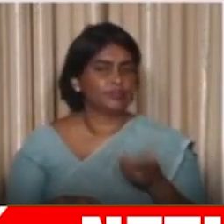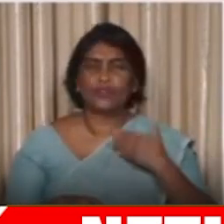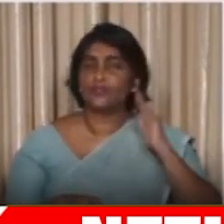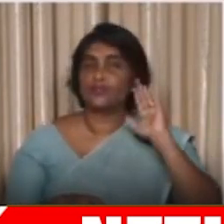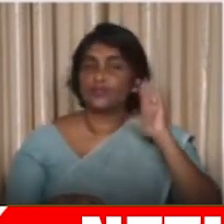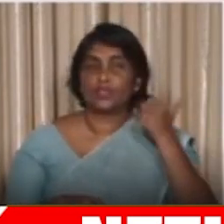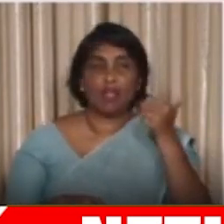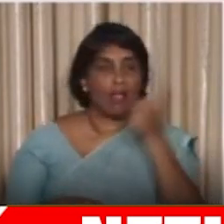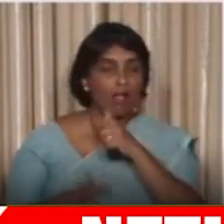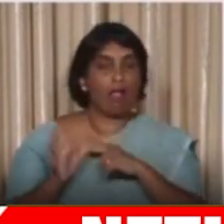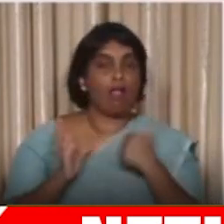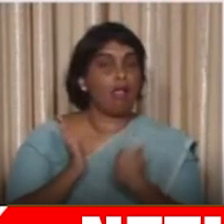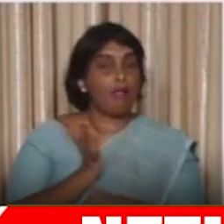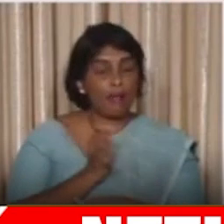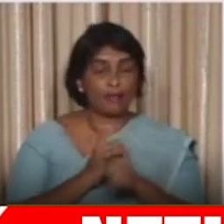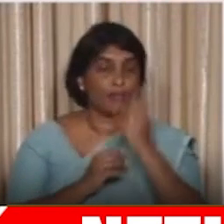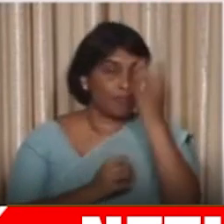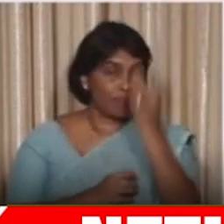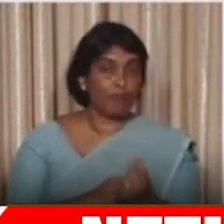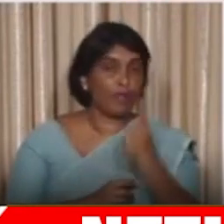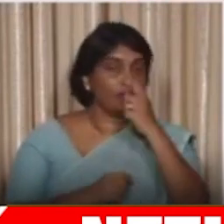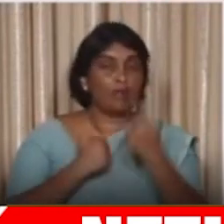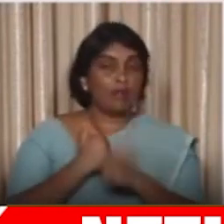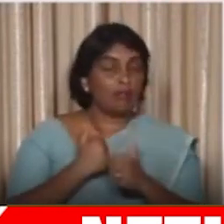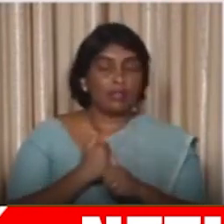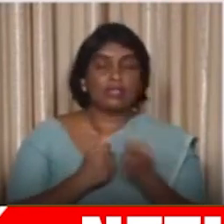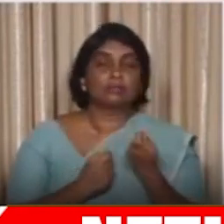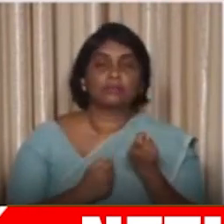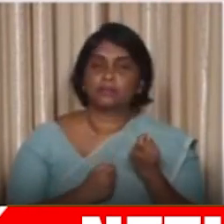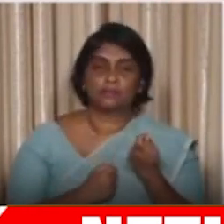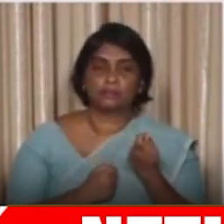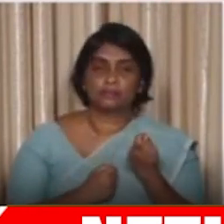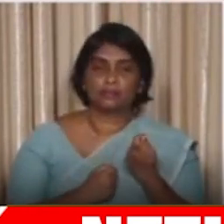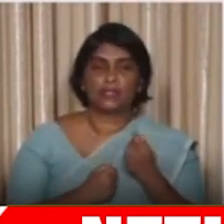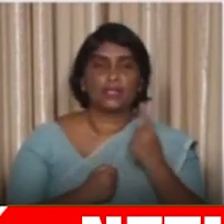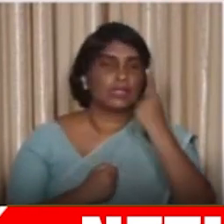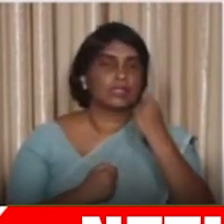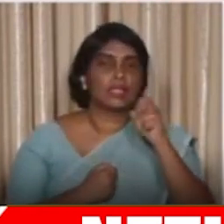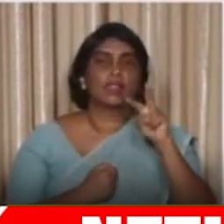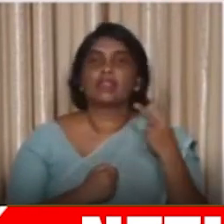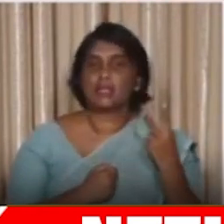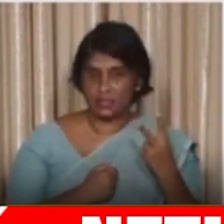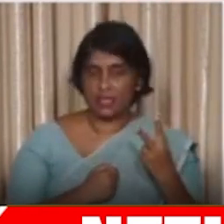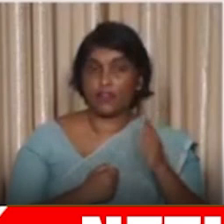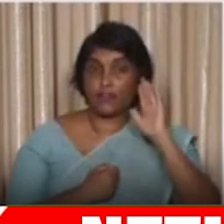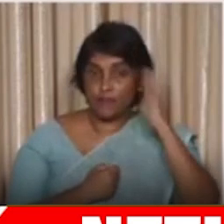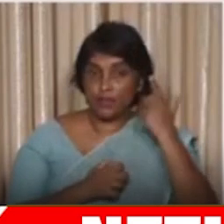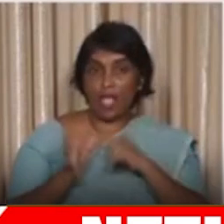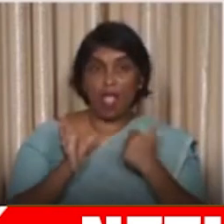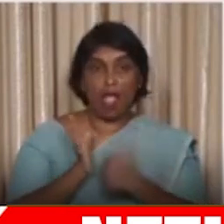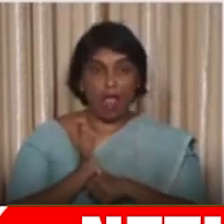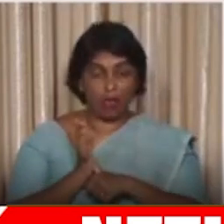අතිවිශේෂ අරක්කු බෝතලයක් නිෂ්පාදනය කරන්න කීයක් යනවද කියලා. රුපියල් 1200යි අතිවිශේෂ